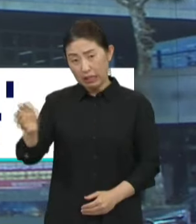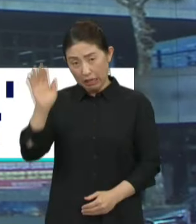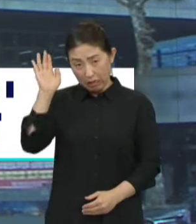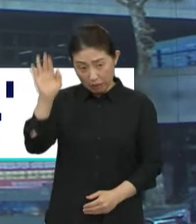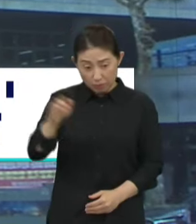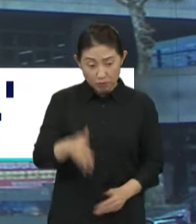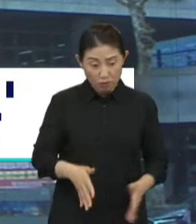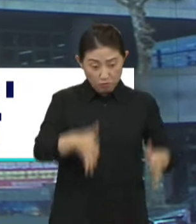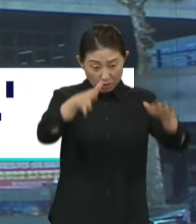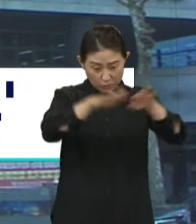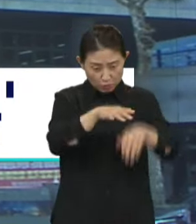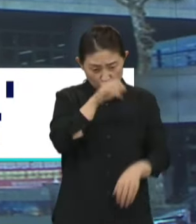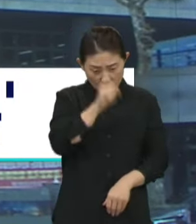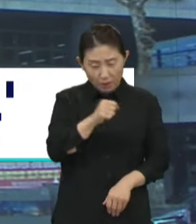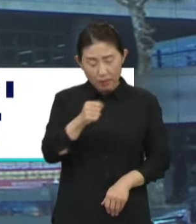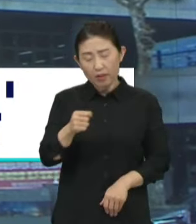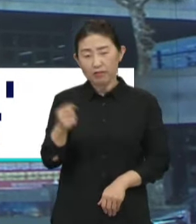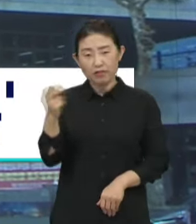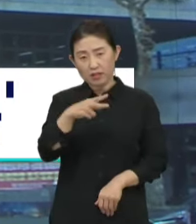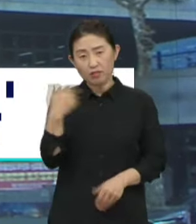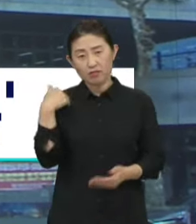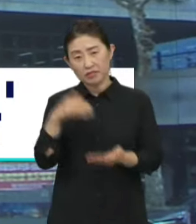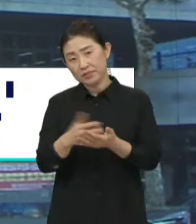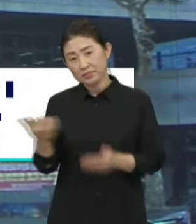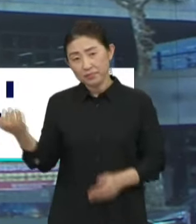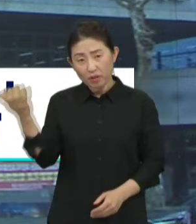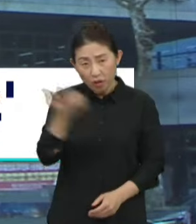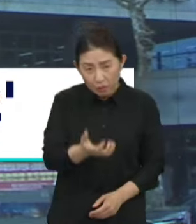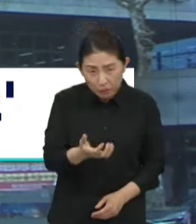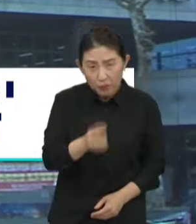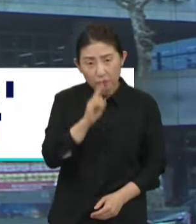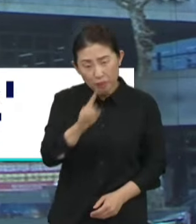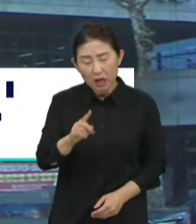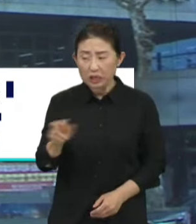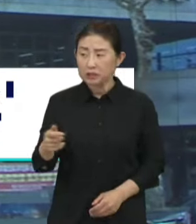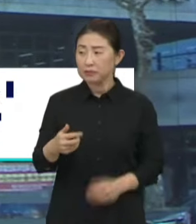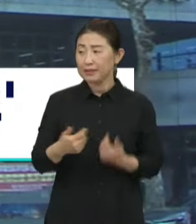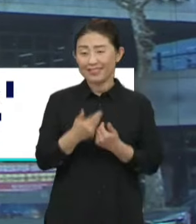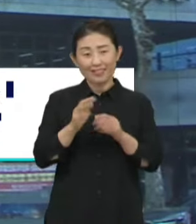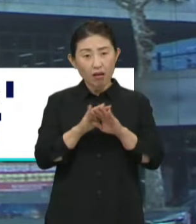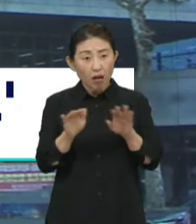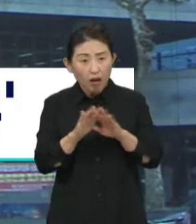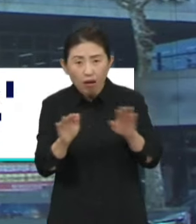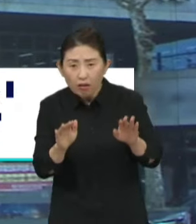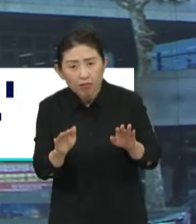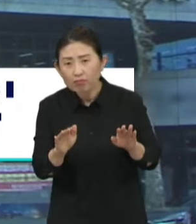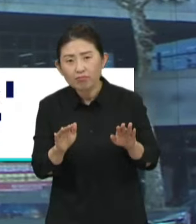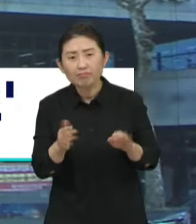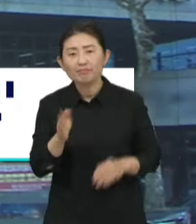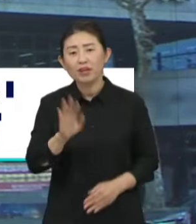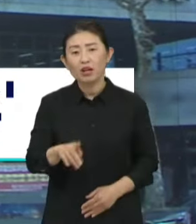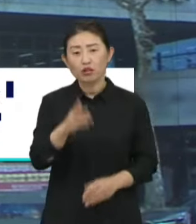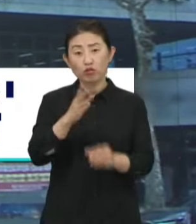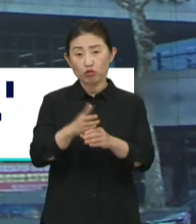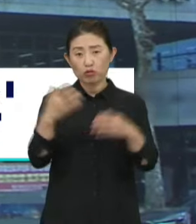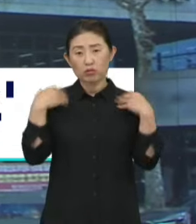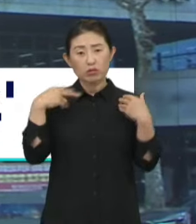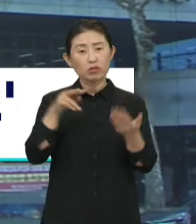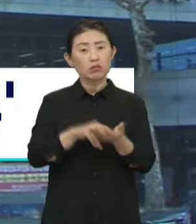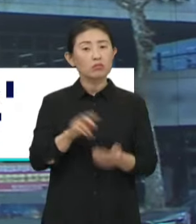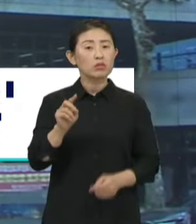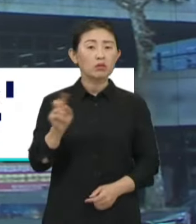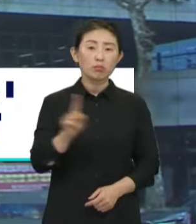원도심으로 복귀를 적극 검토하겠다고 밝히면서 갈등이 봉합되는 모양입니다 하지만 중구청은 이번